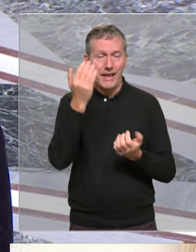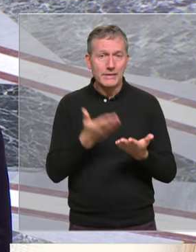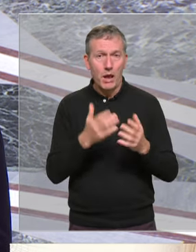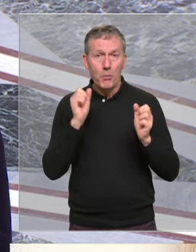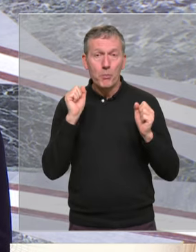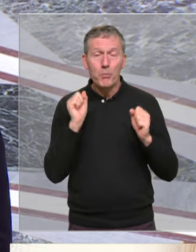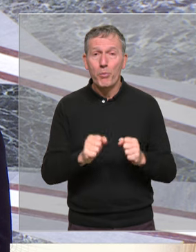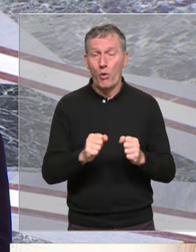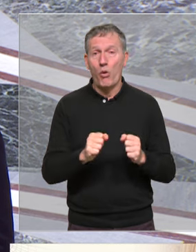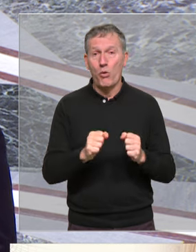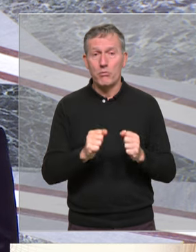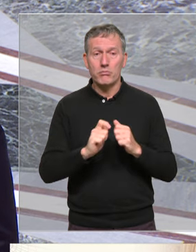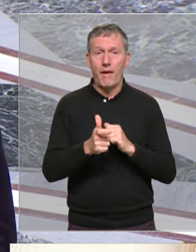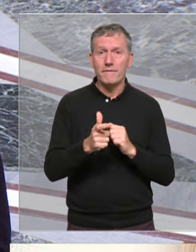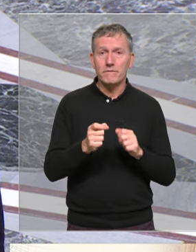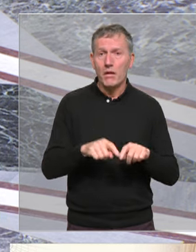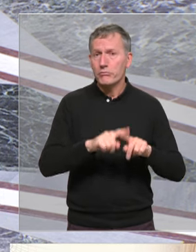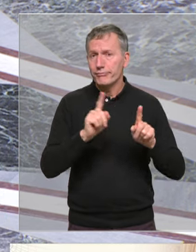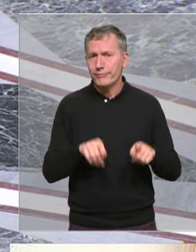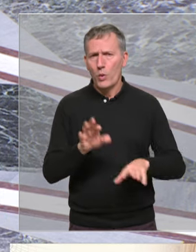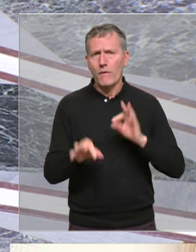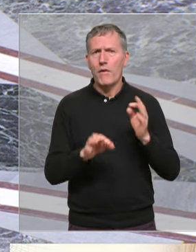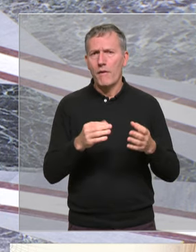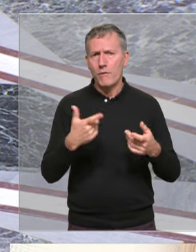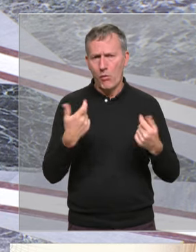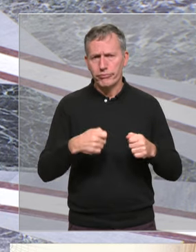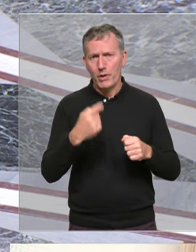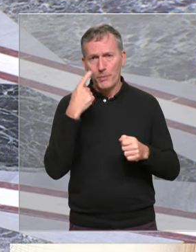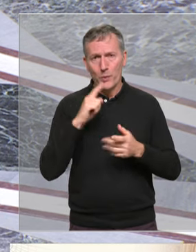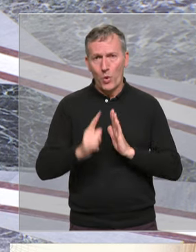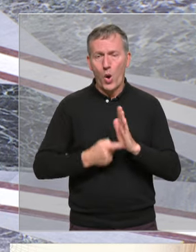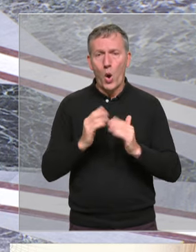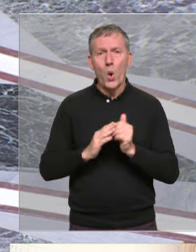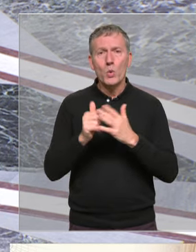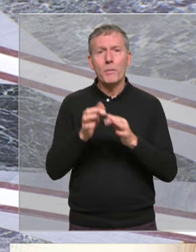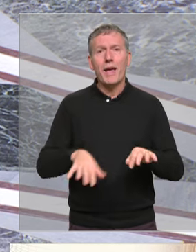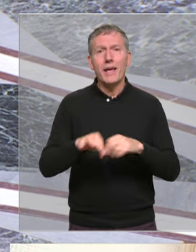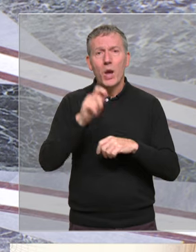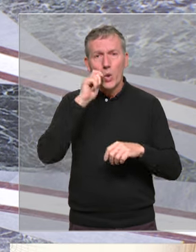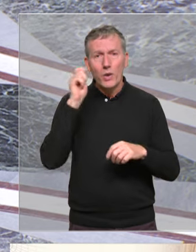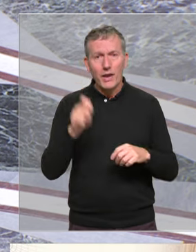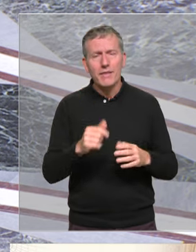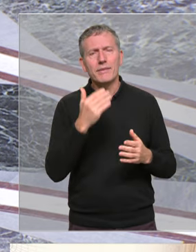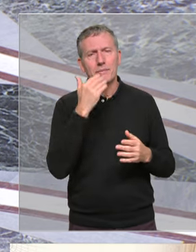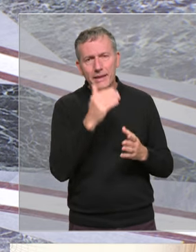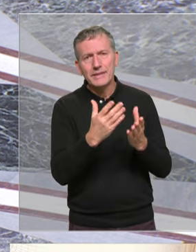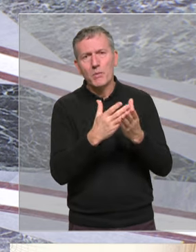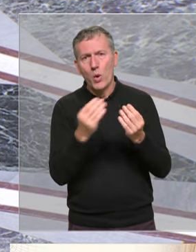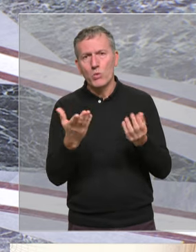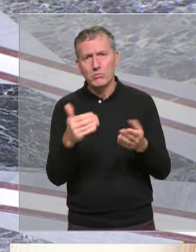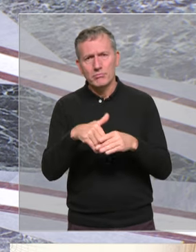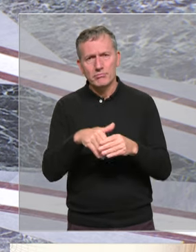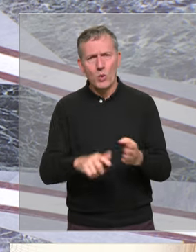permettrait d'ailleurs d'engager des ressources très significatives pour la reconstruction de l'Ukraine. Merci beaucoup, uniquement dans un cadre du